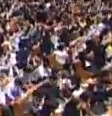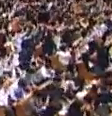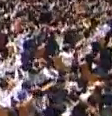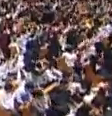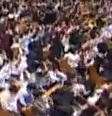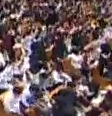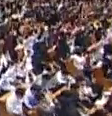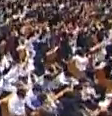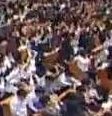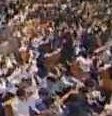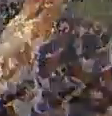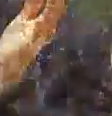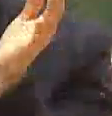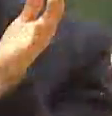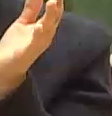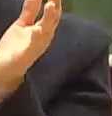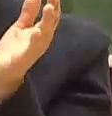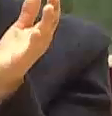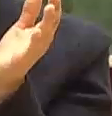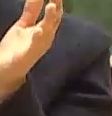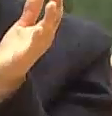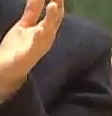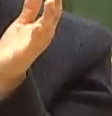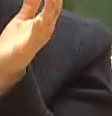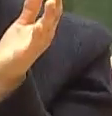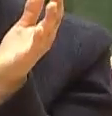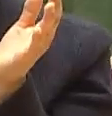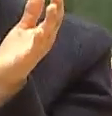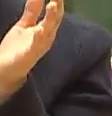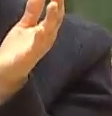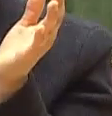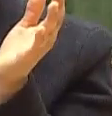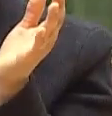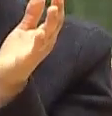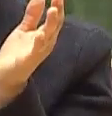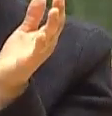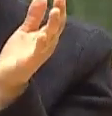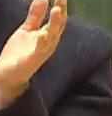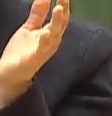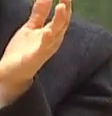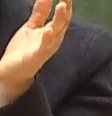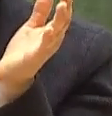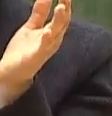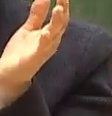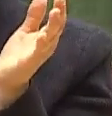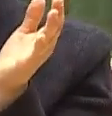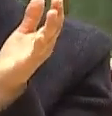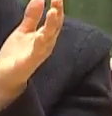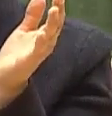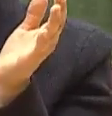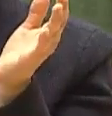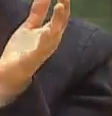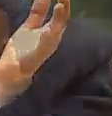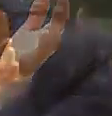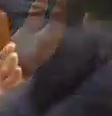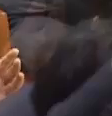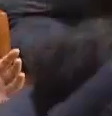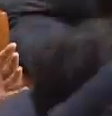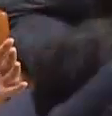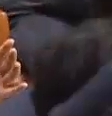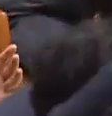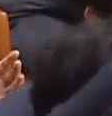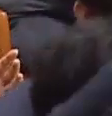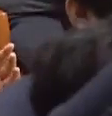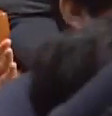생명을 주신 권리 그 성도의 몸이 죄와 사망의 몸에서 나를 해방하신 권리를 내가 가까이